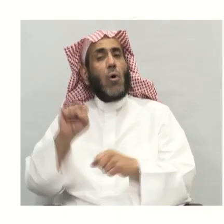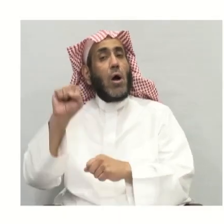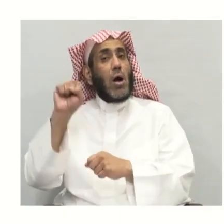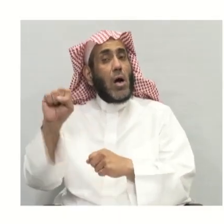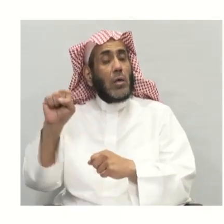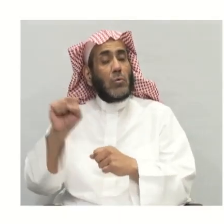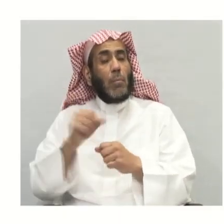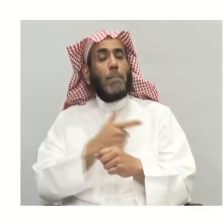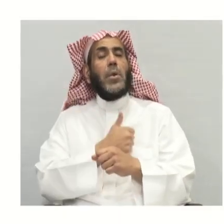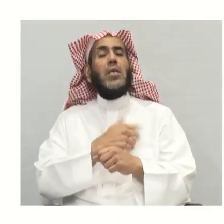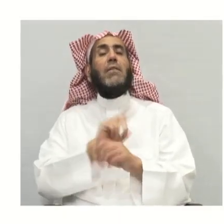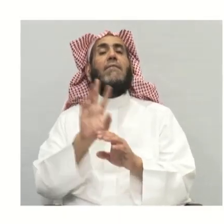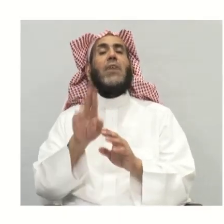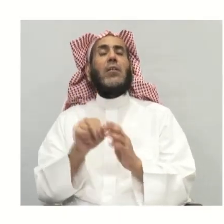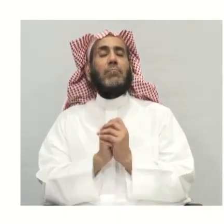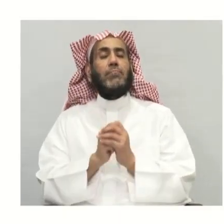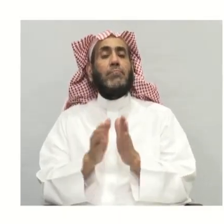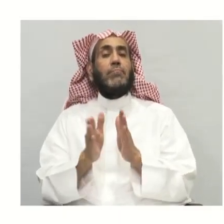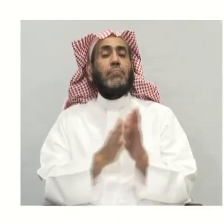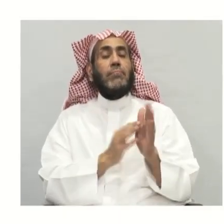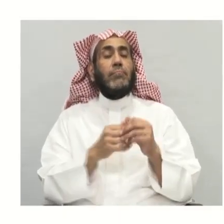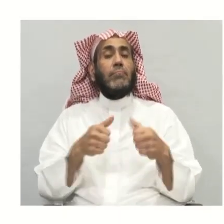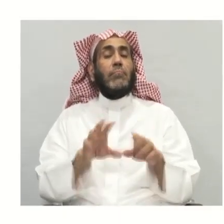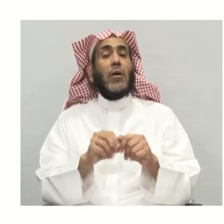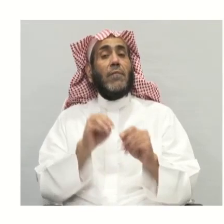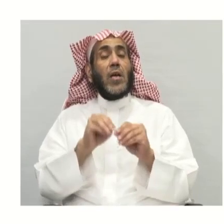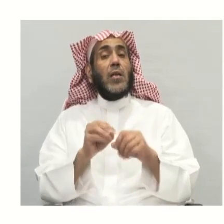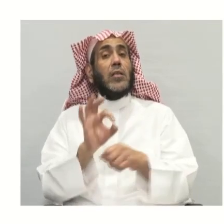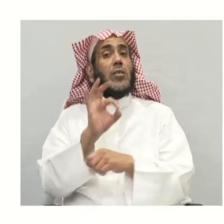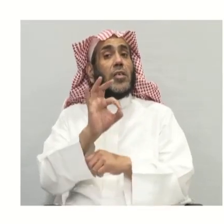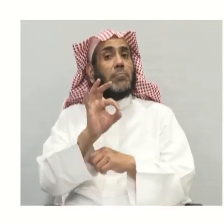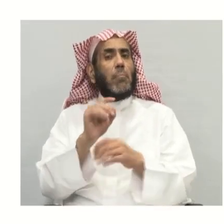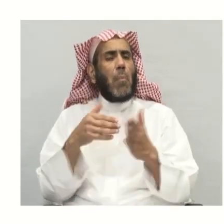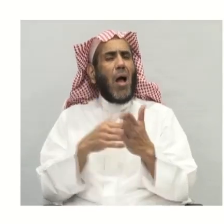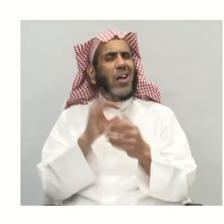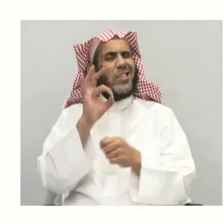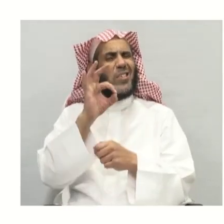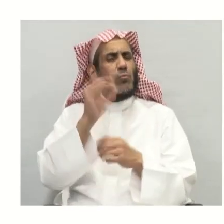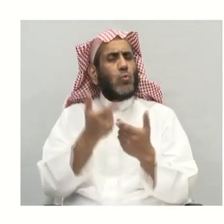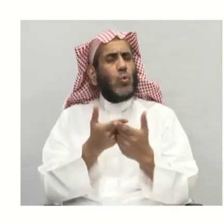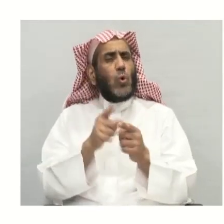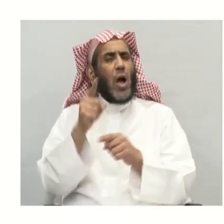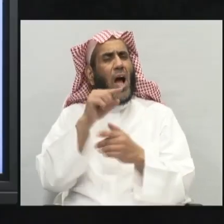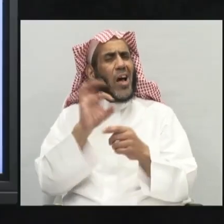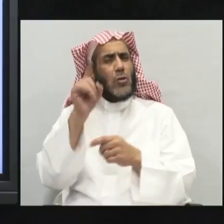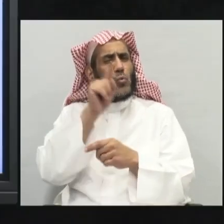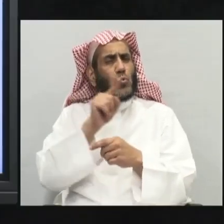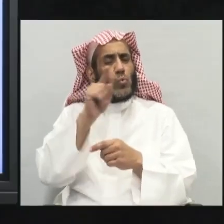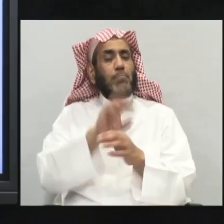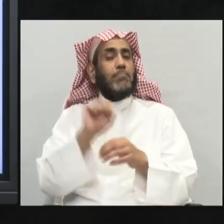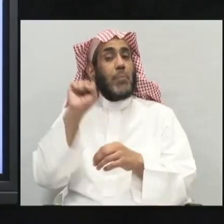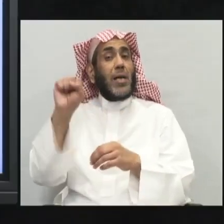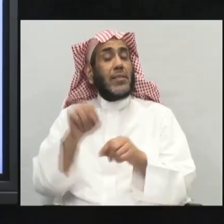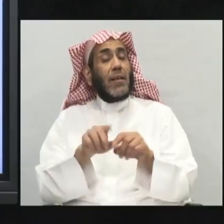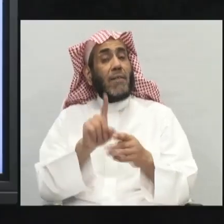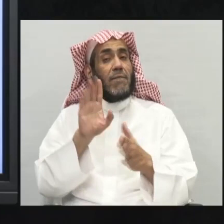بالاسم يبقى في حاله الجزم حاله الجزم هذه الحاله هي خاصه